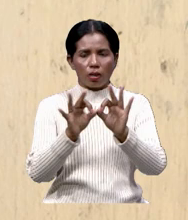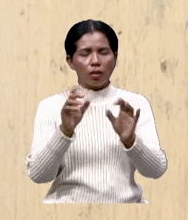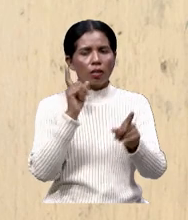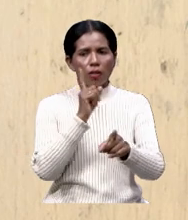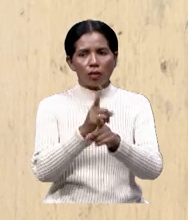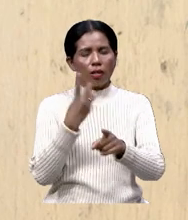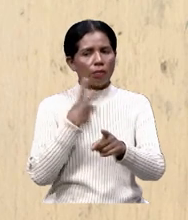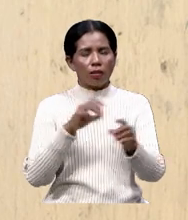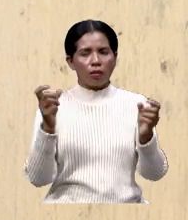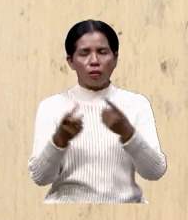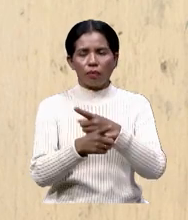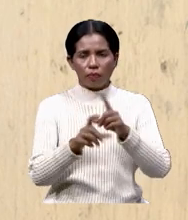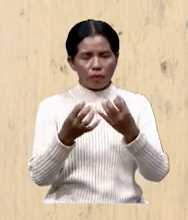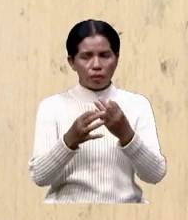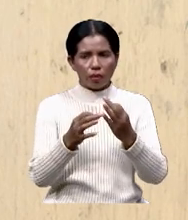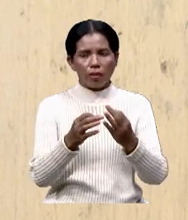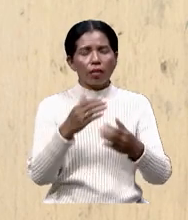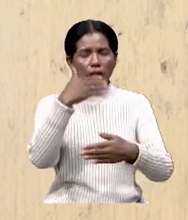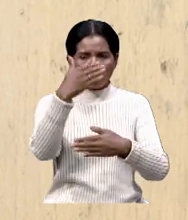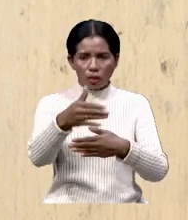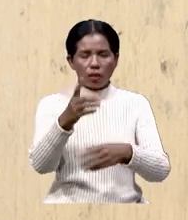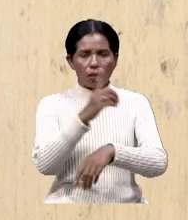tu diudet lorong idane, meba ame tinggi,